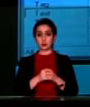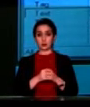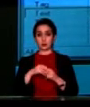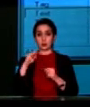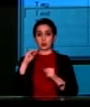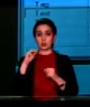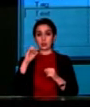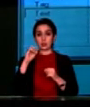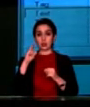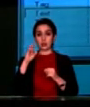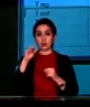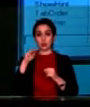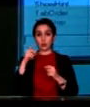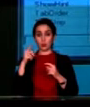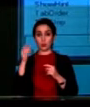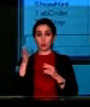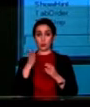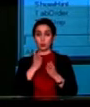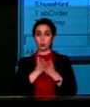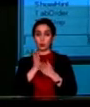tekst bo'limidan, demak,